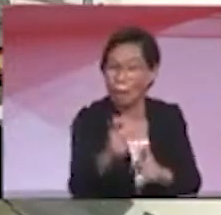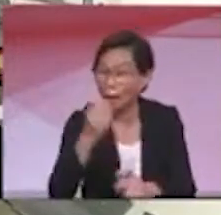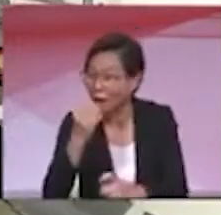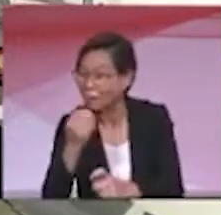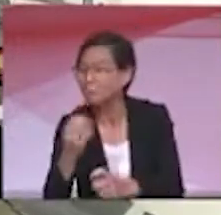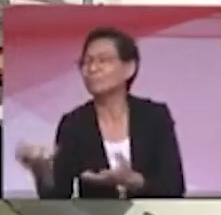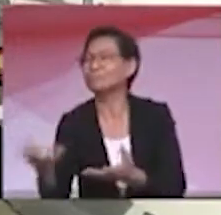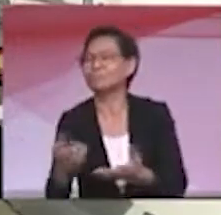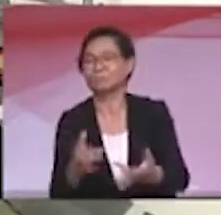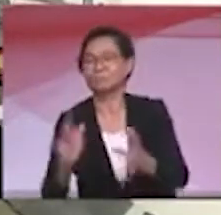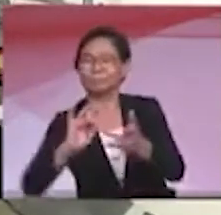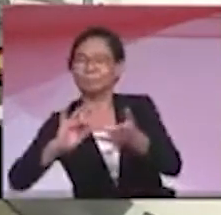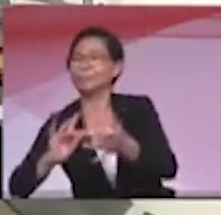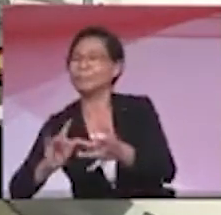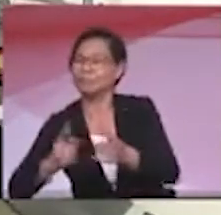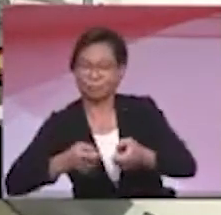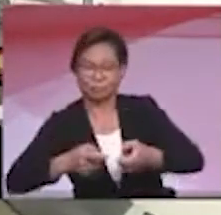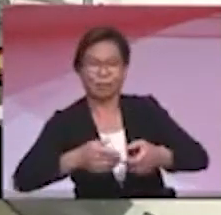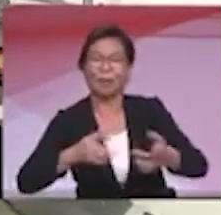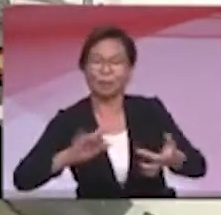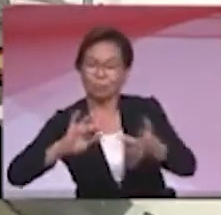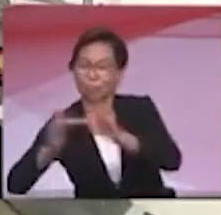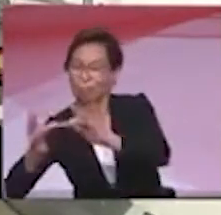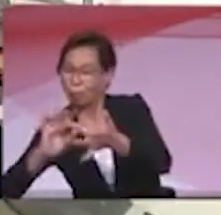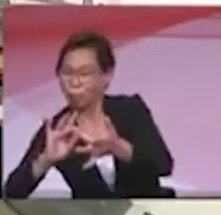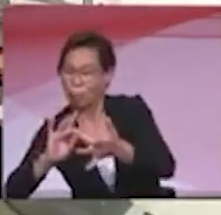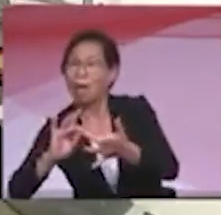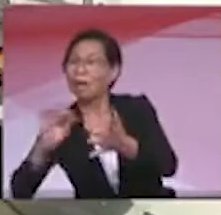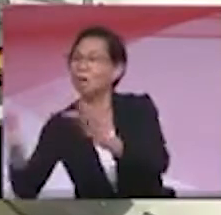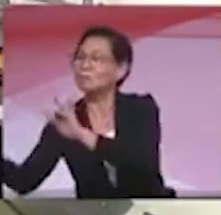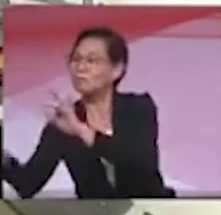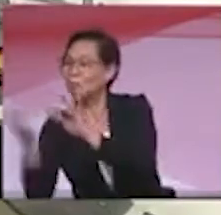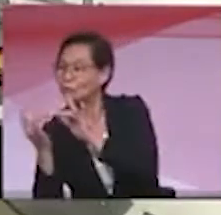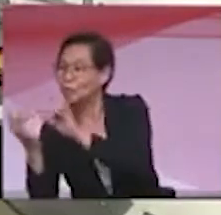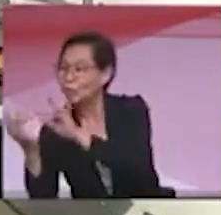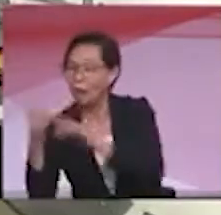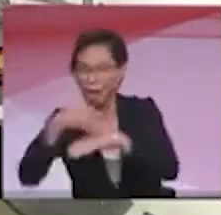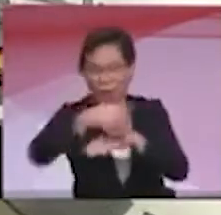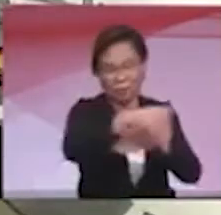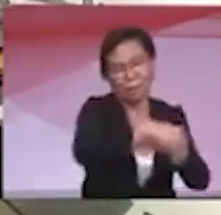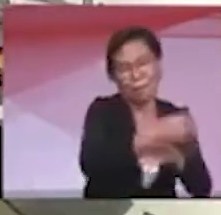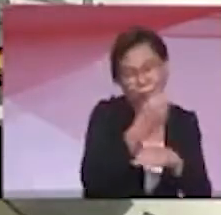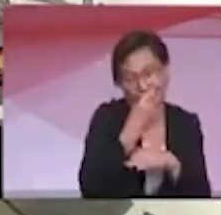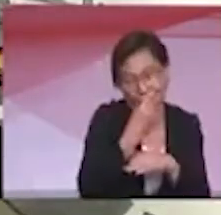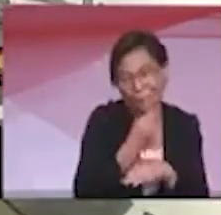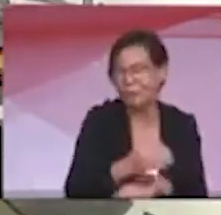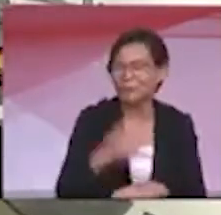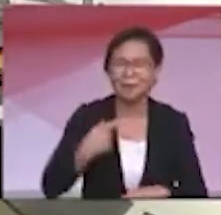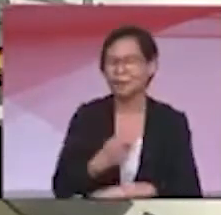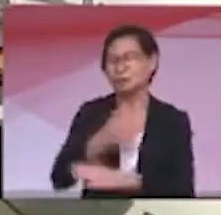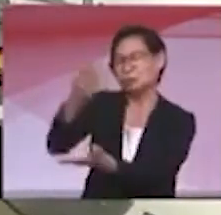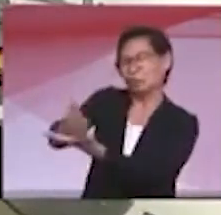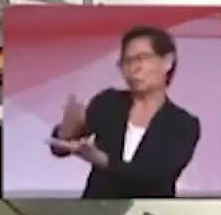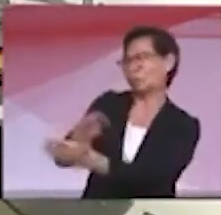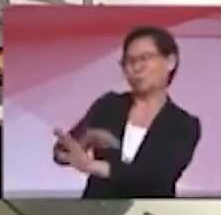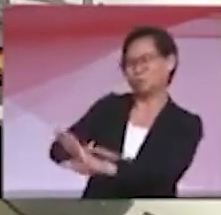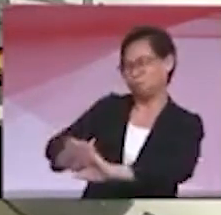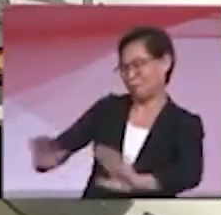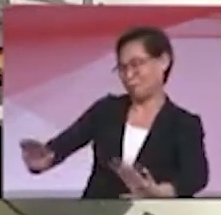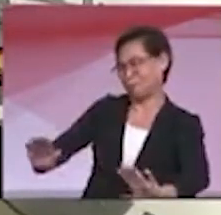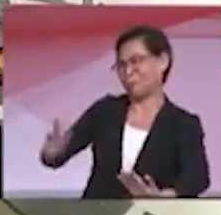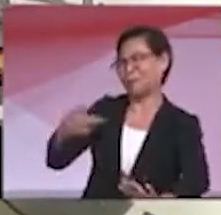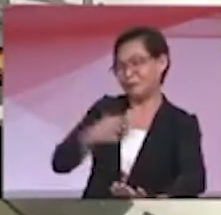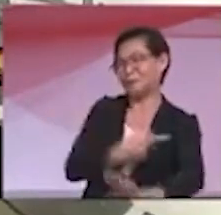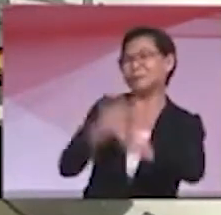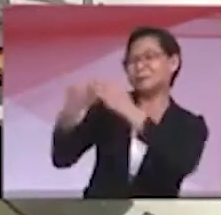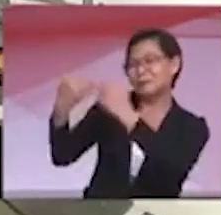segi penghantaran makanan tersebut. Jadi bukan kita nak menyekat, tetapi kita juga